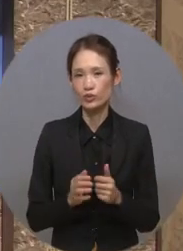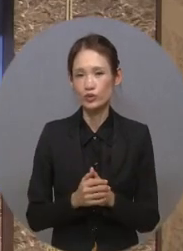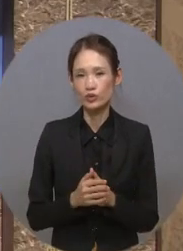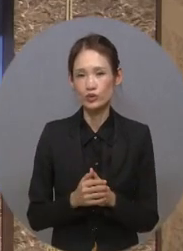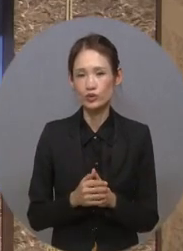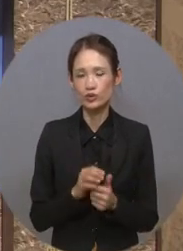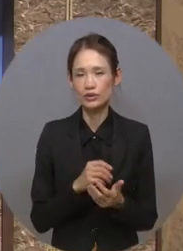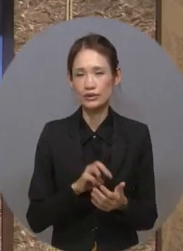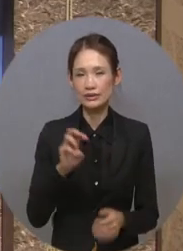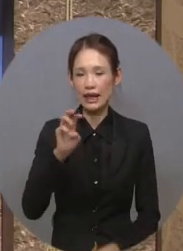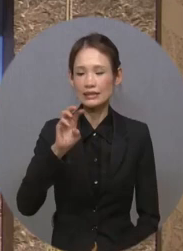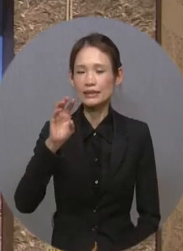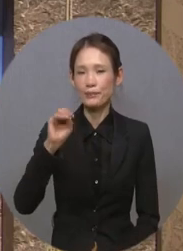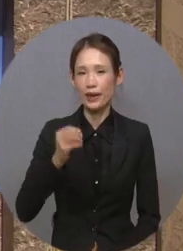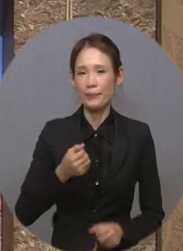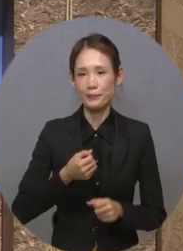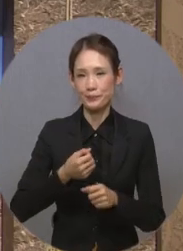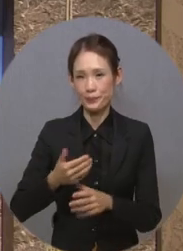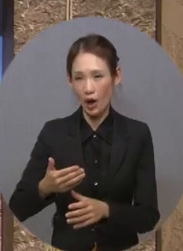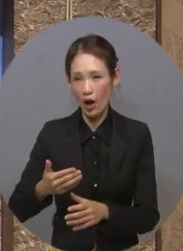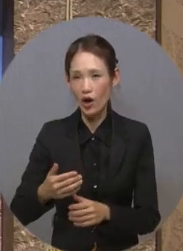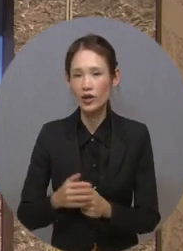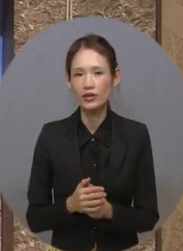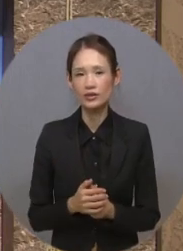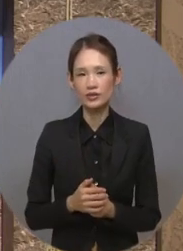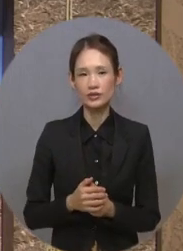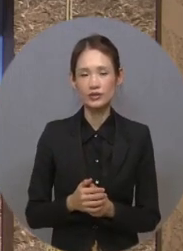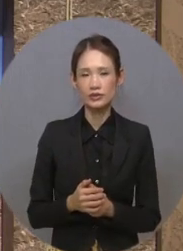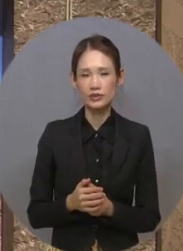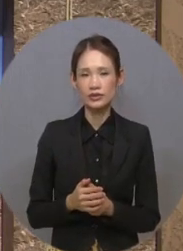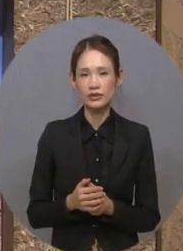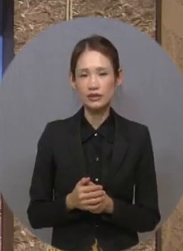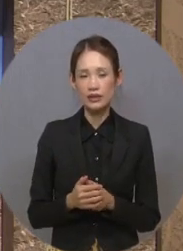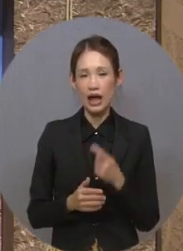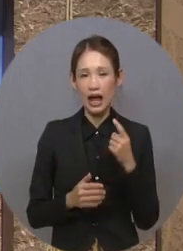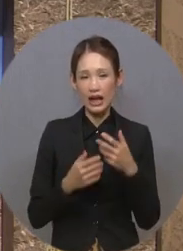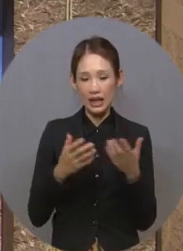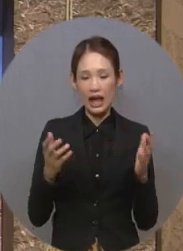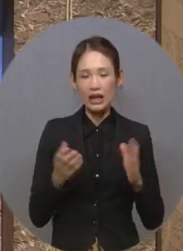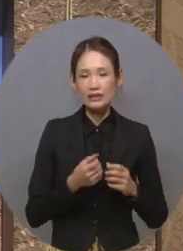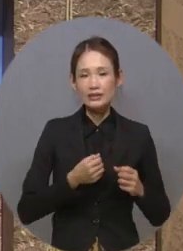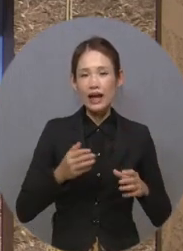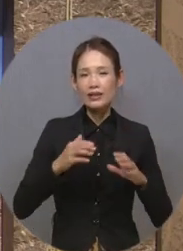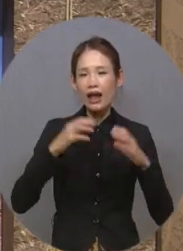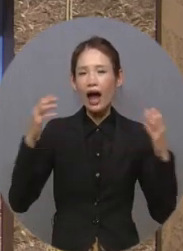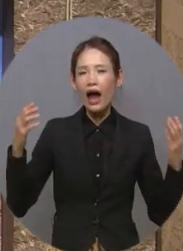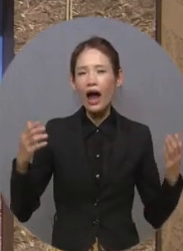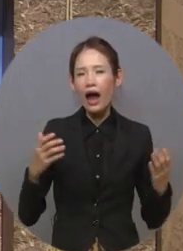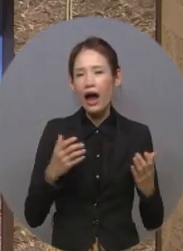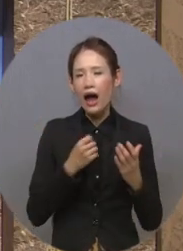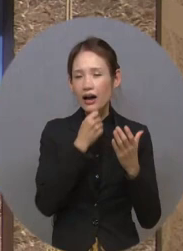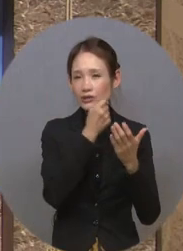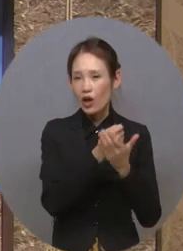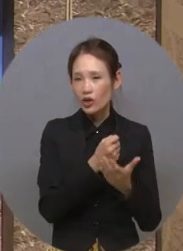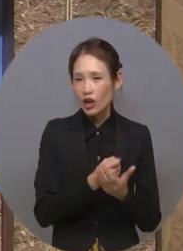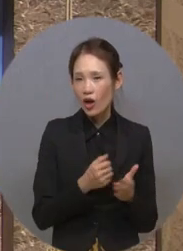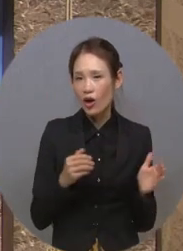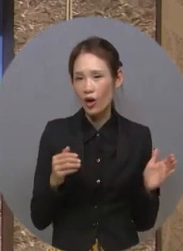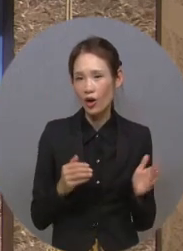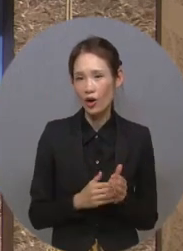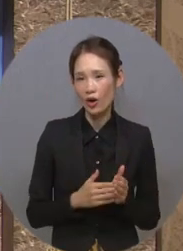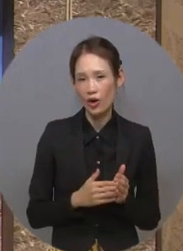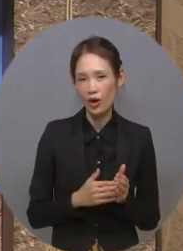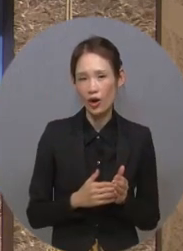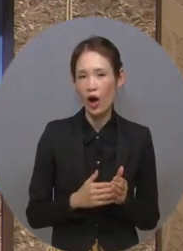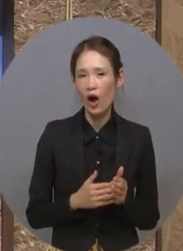한 30만 평 정도 되는 한 개 리를 전부 다 택지 개발 지구로 지정을 했어요. 네, 네.